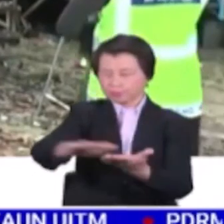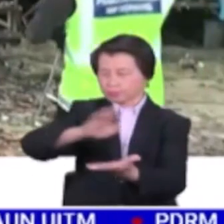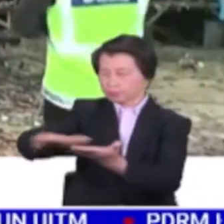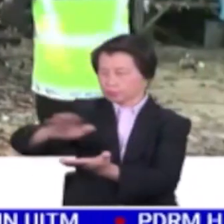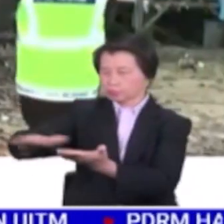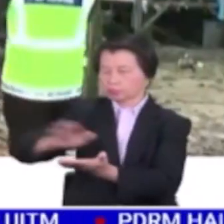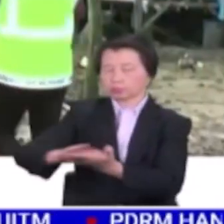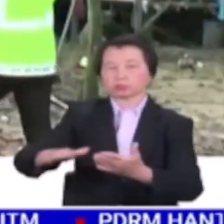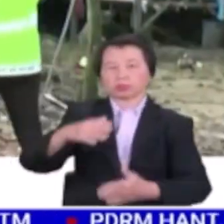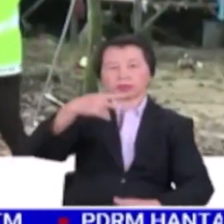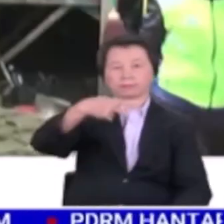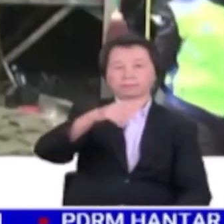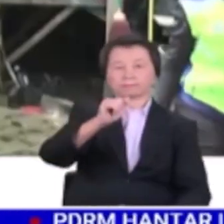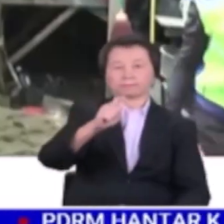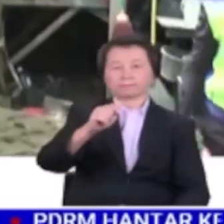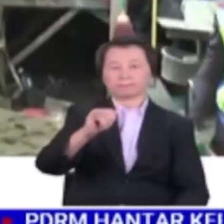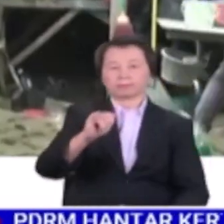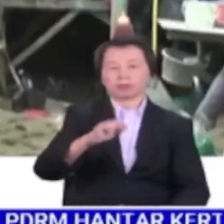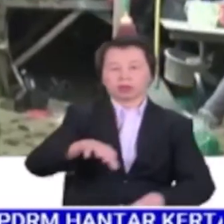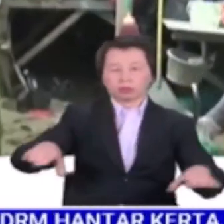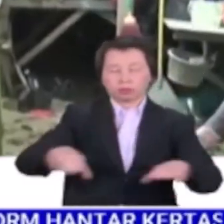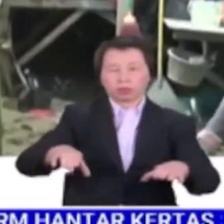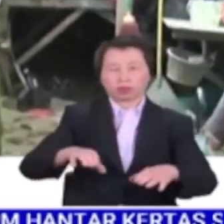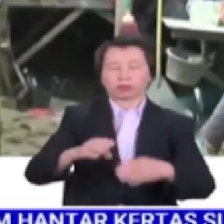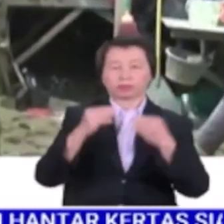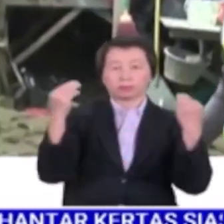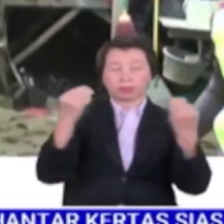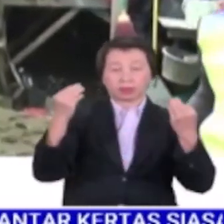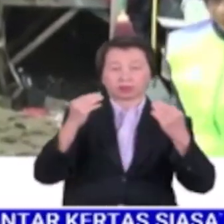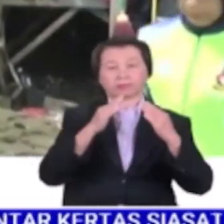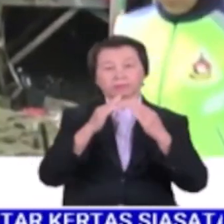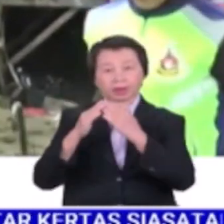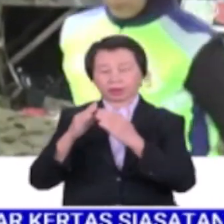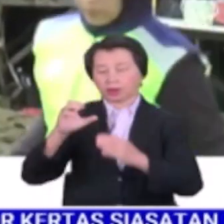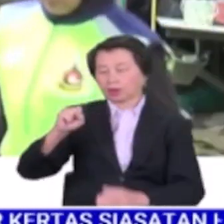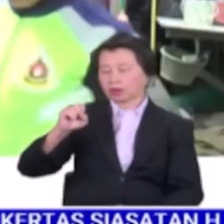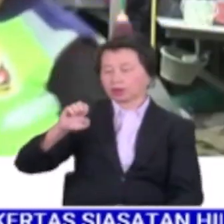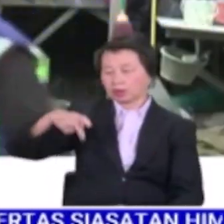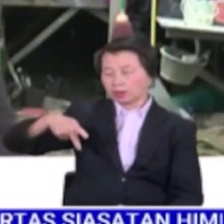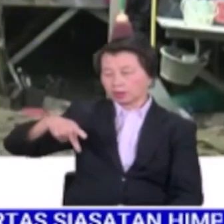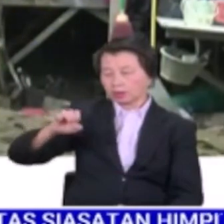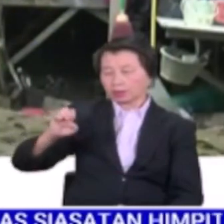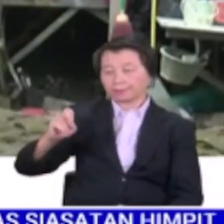penempatan Pati itu dilaksanakan majelis pembanaran Sepang yang dibentuknya